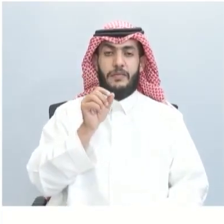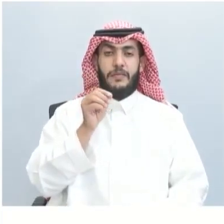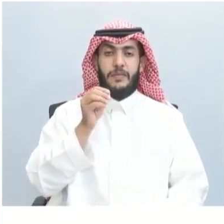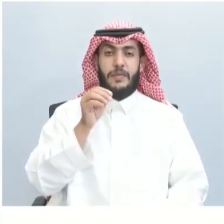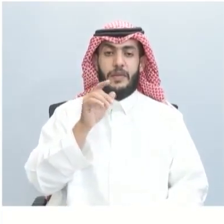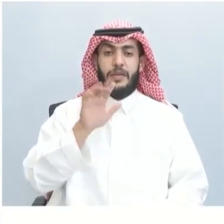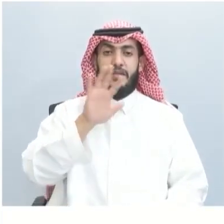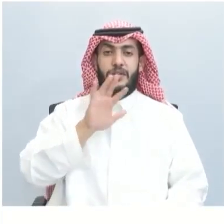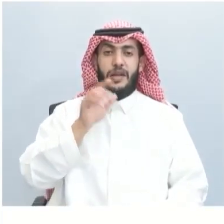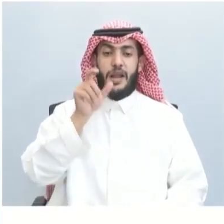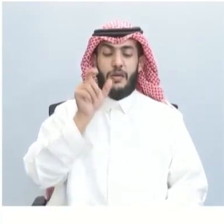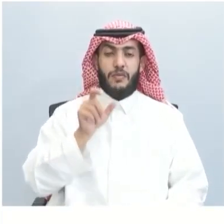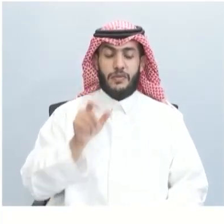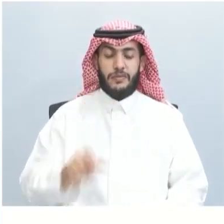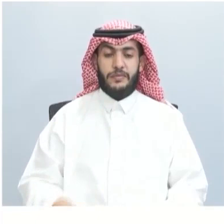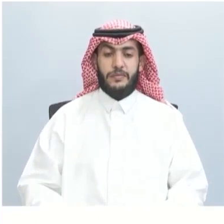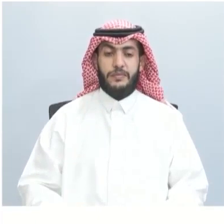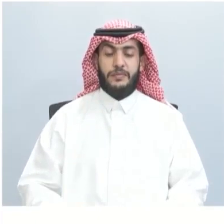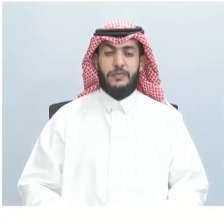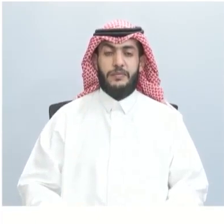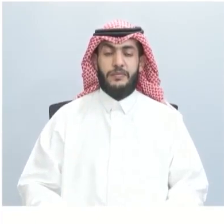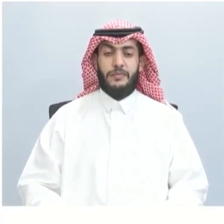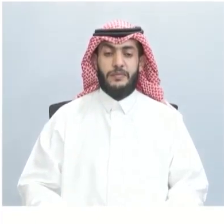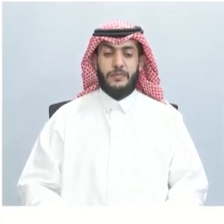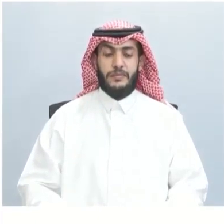القائمه على شكل عمود